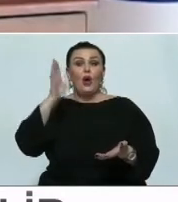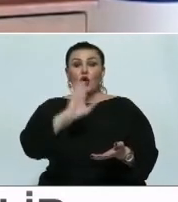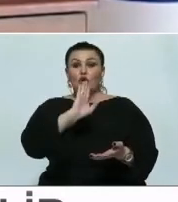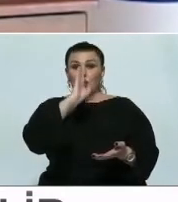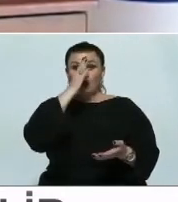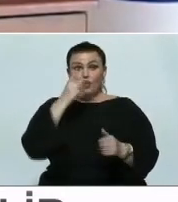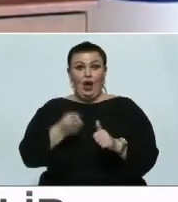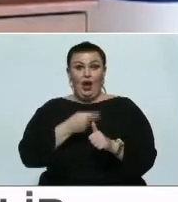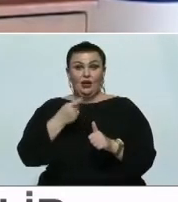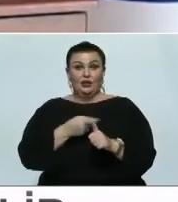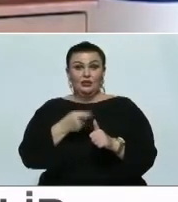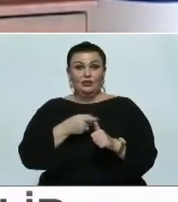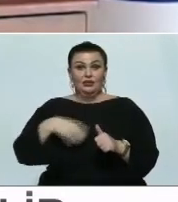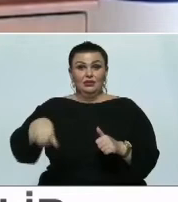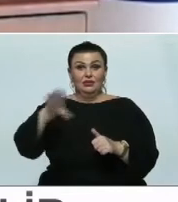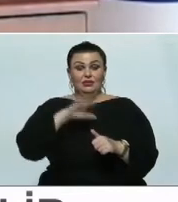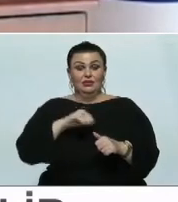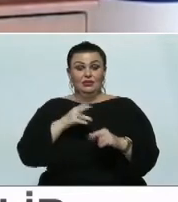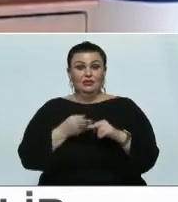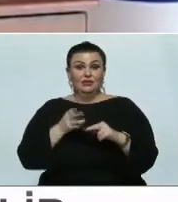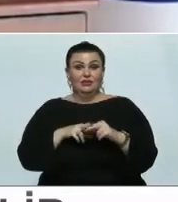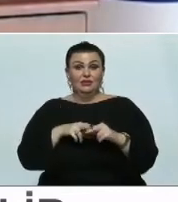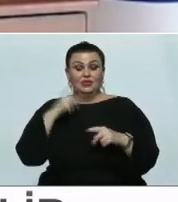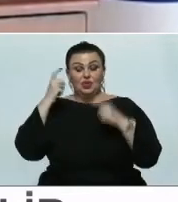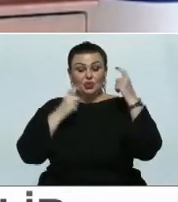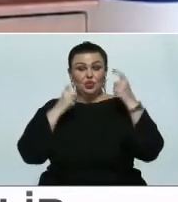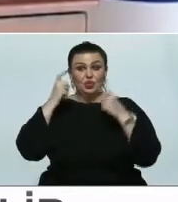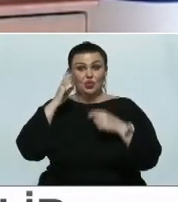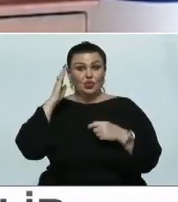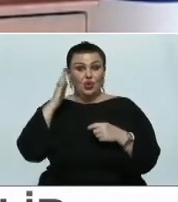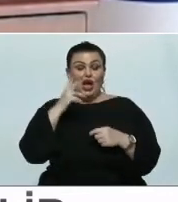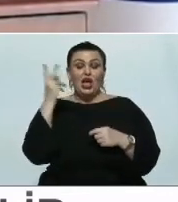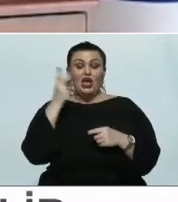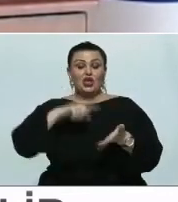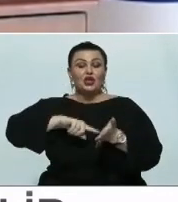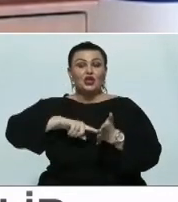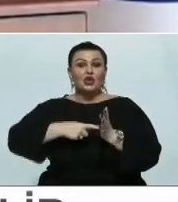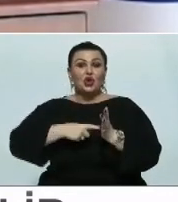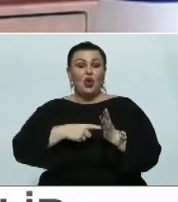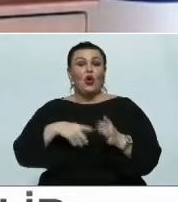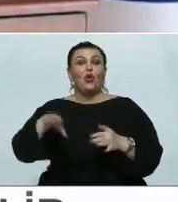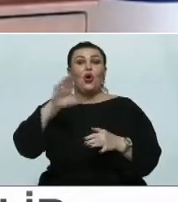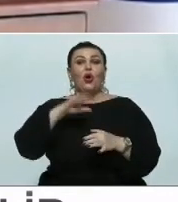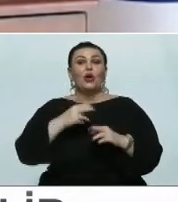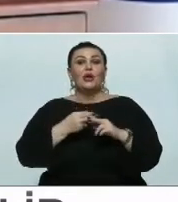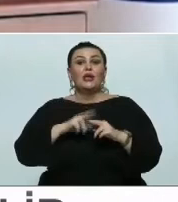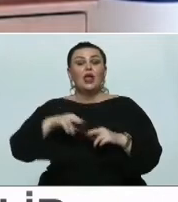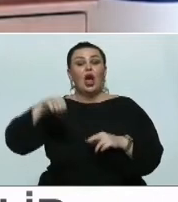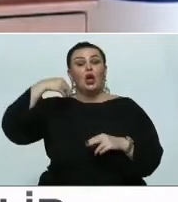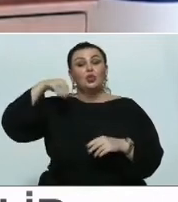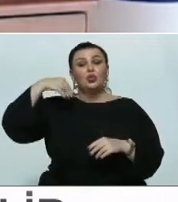düşmanlar adına büyük bir caydırıcılık olacağını düşünenlerdenim. İkinci nokta tabii ki örneğin Türkiye